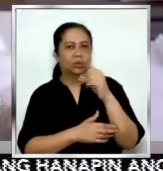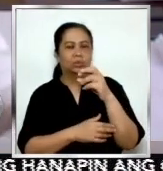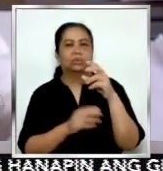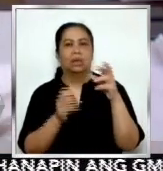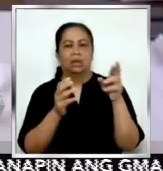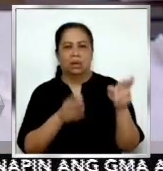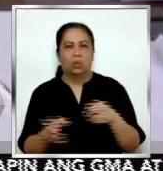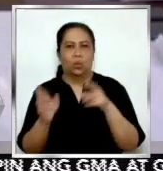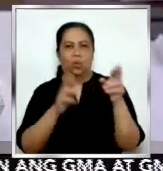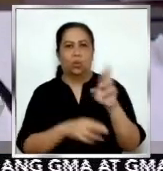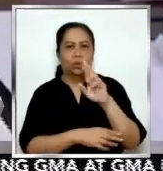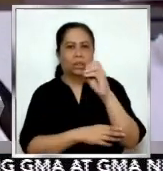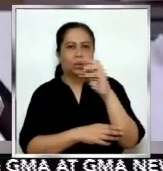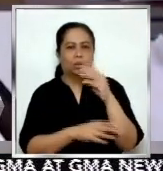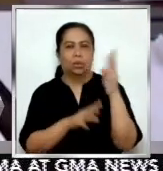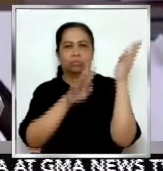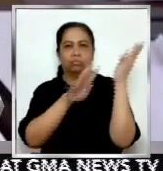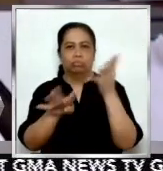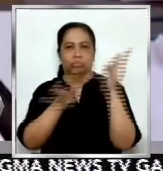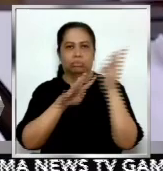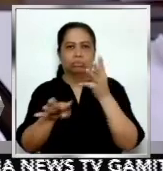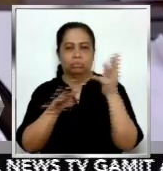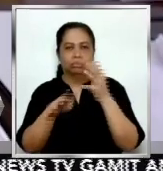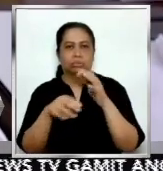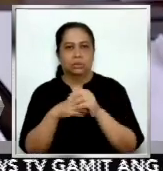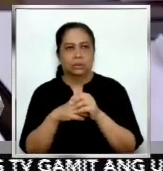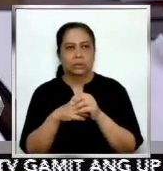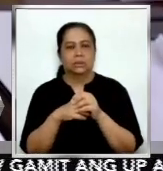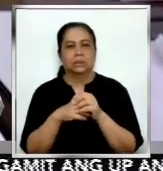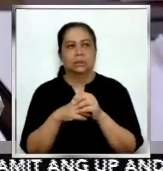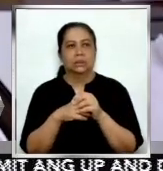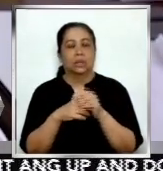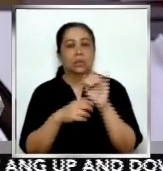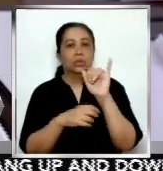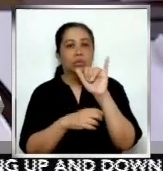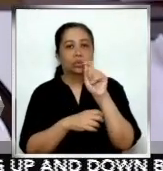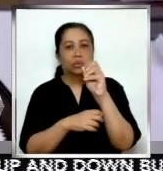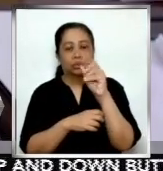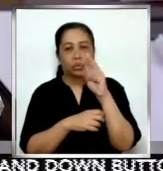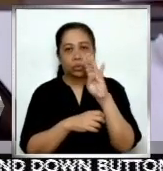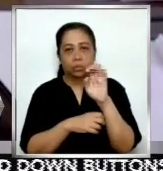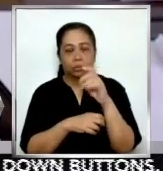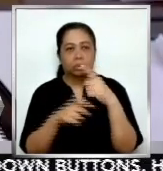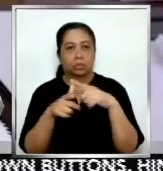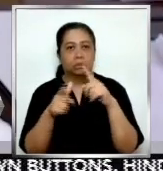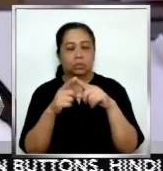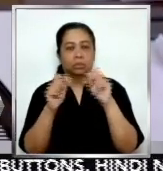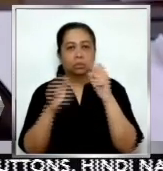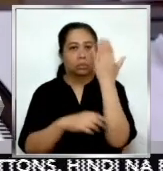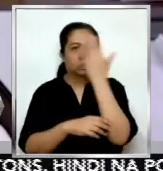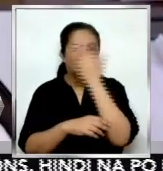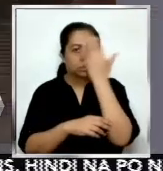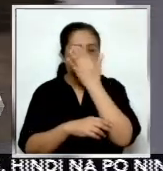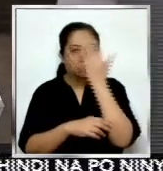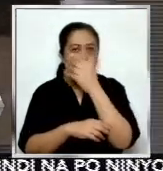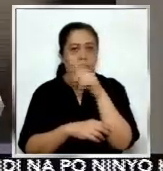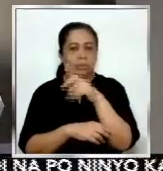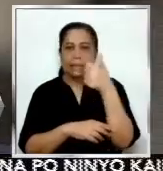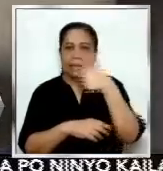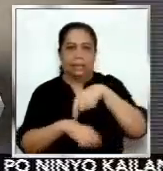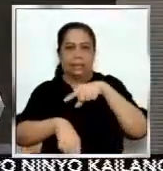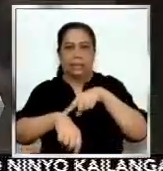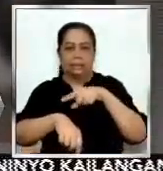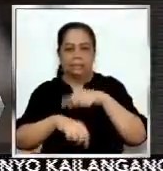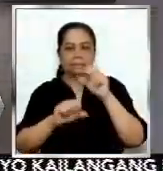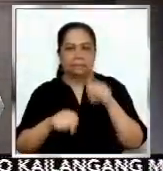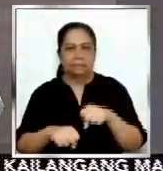record, i-upload nila, let's say, in YouTube, tapos pwedeng panoodin ng bata at any time. Dahil hindi